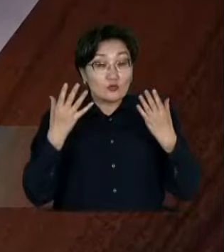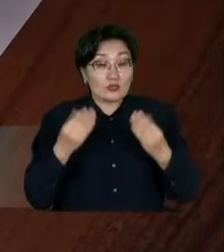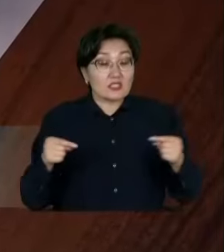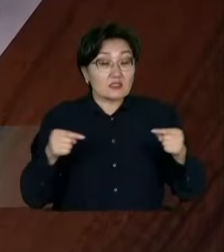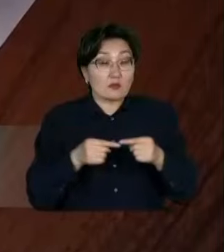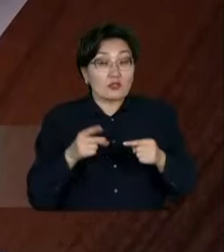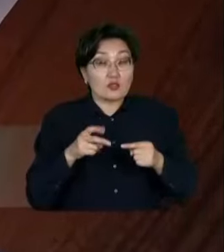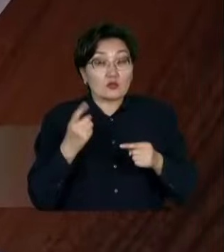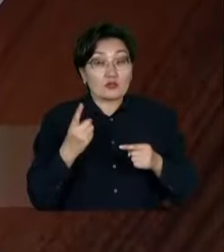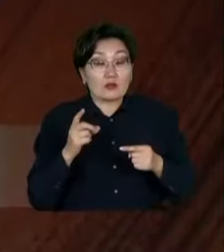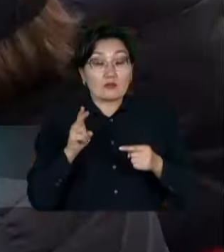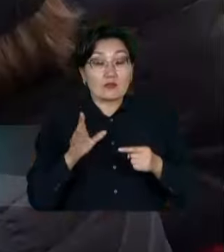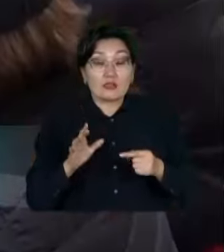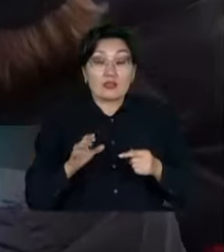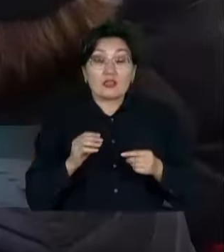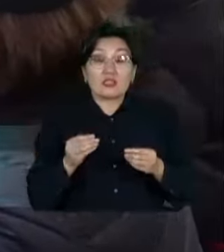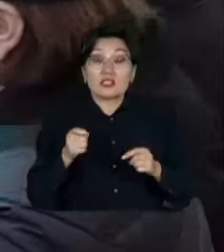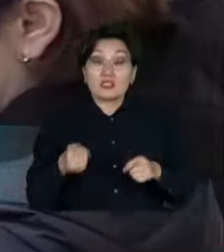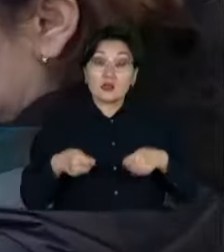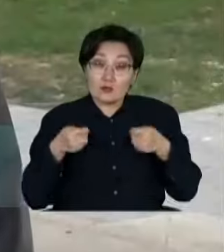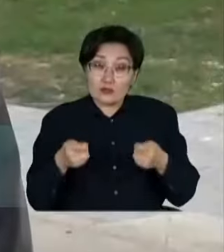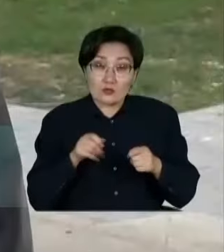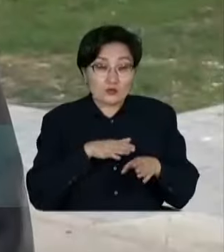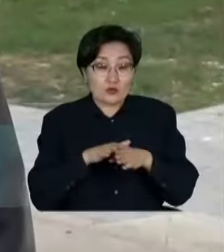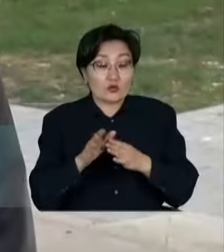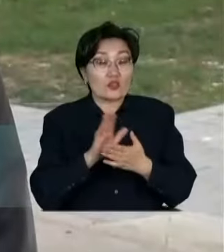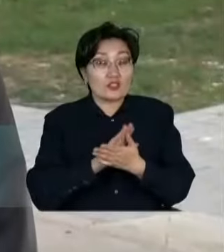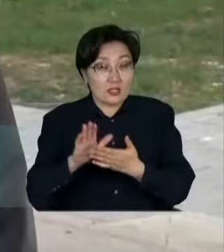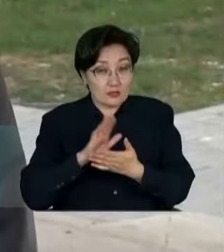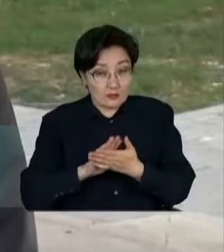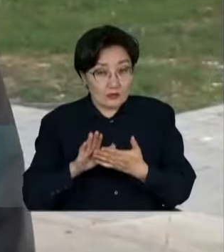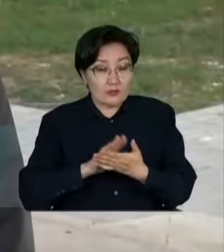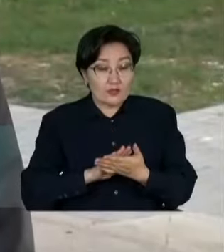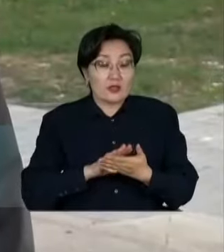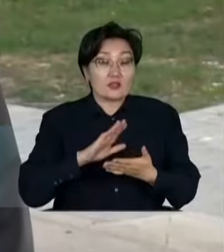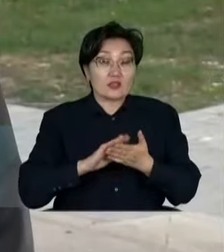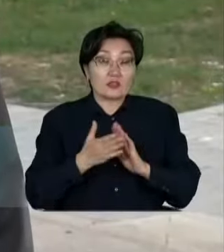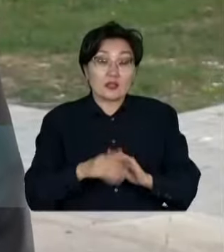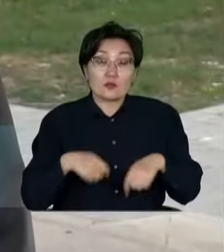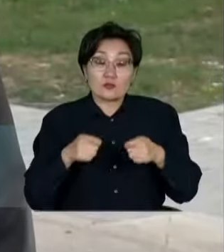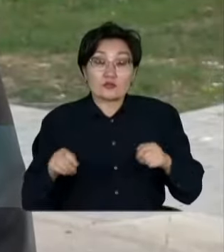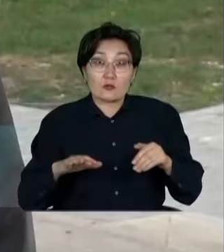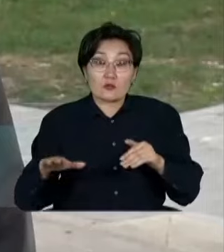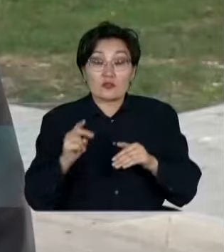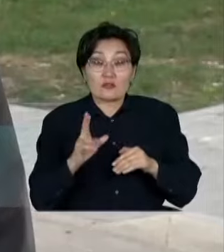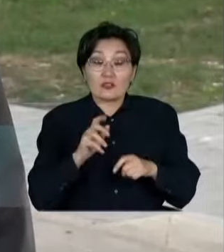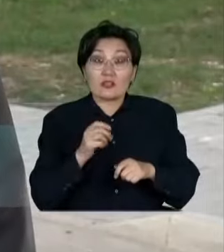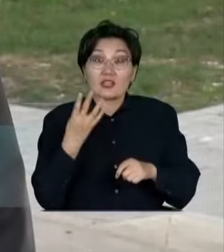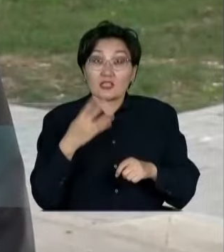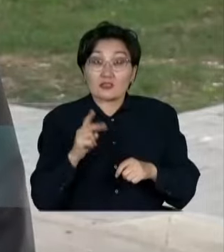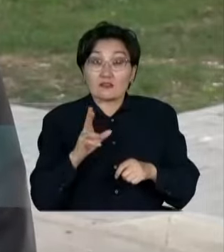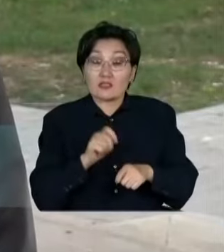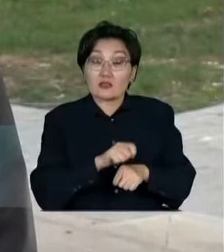нақты 201 пәтердің кілті табысталуда. Бұл пәтерлер толық таза күйінше беріледі. Пәтерлердің аумағы 40 шаршы метрден